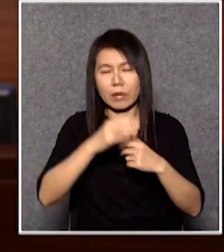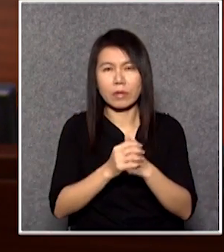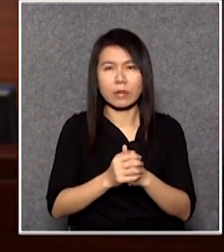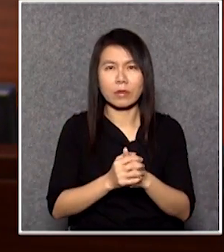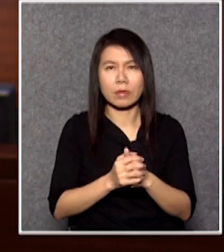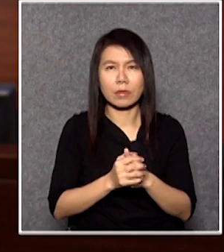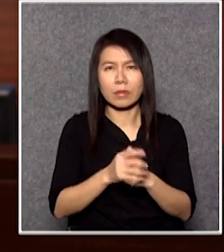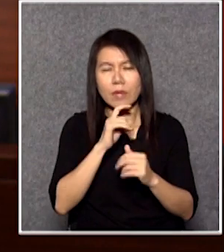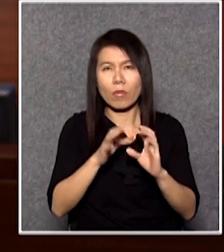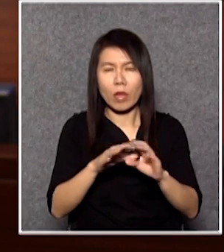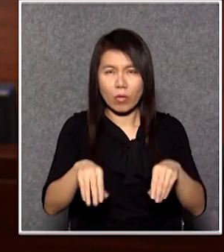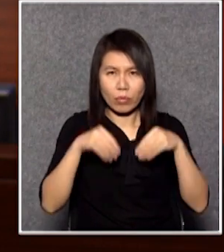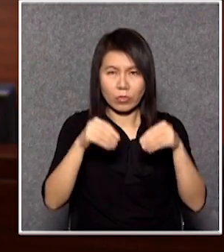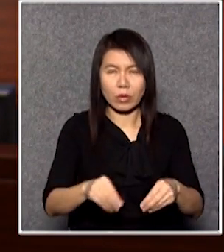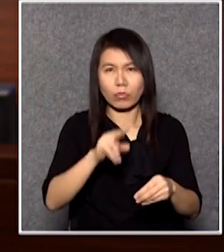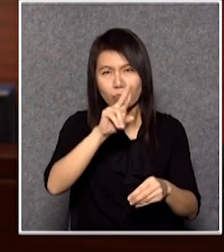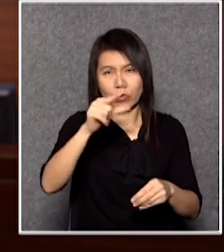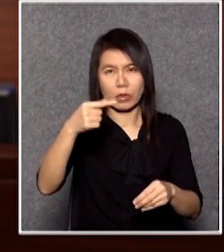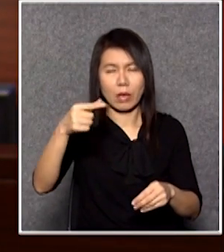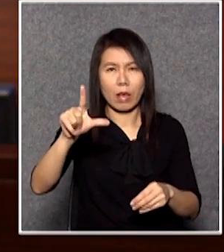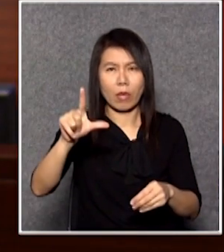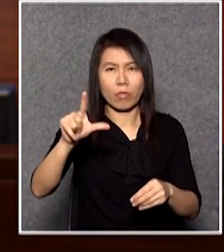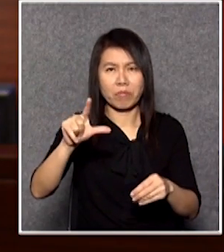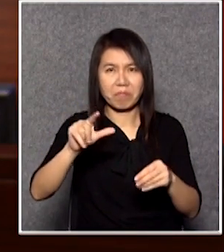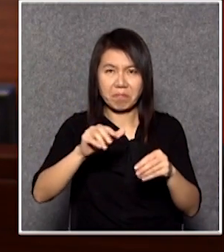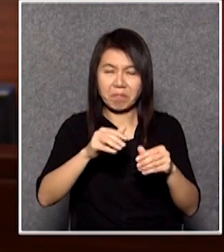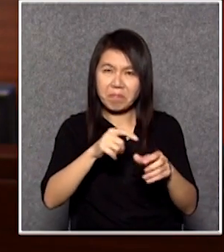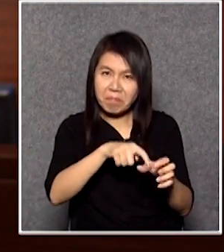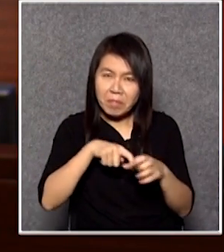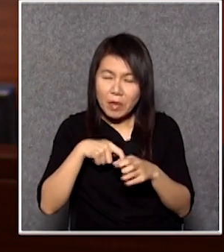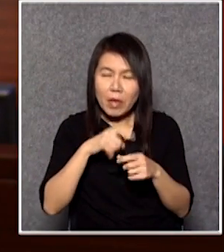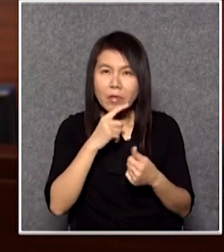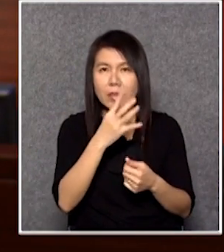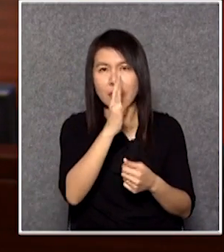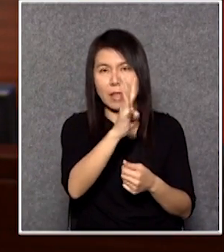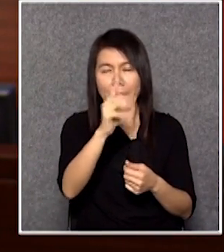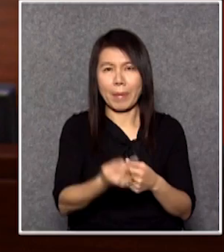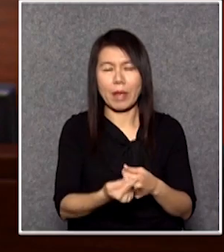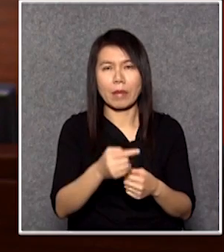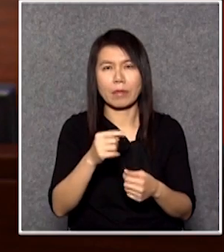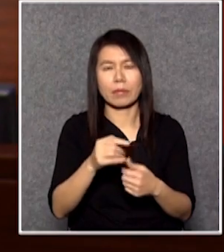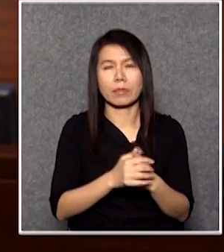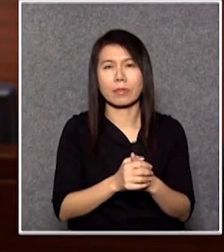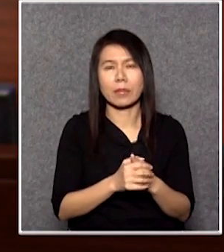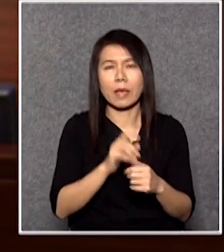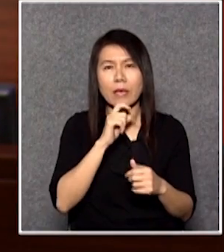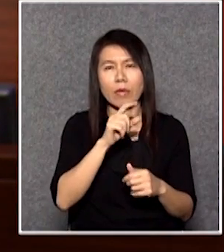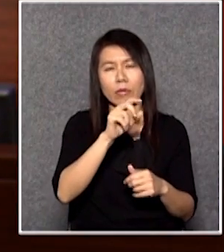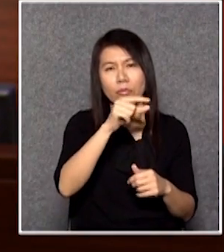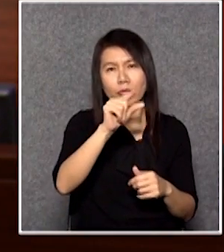同澳洲 UGL 收取400万入邊嘅事情，因為佢個動機係 UGLY 嚟嘅。